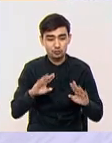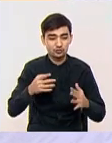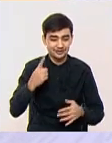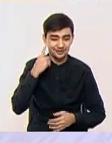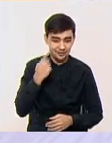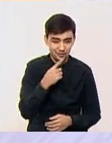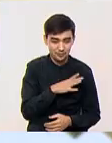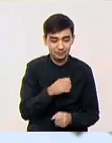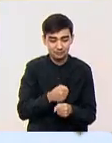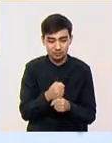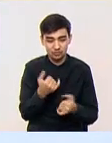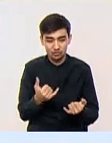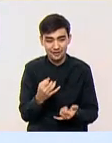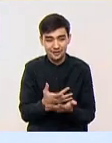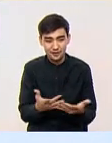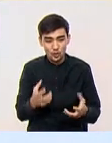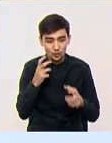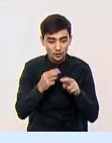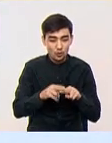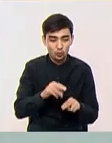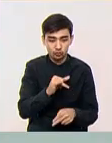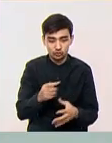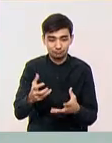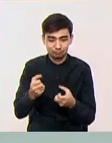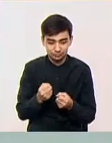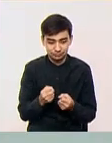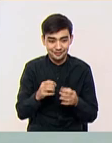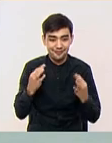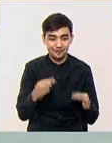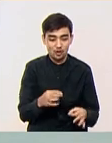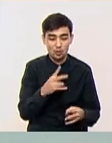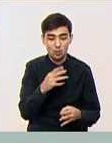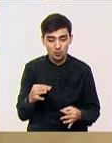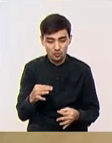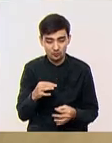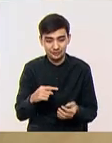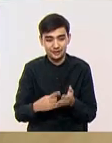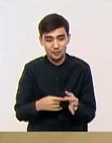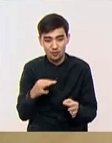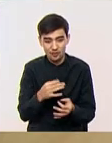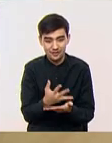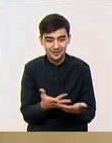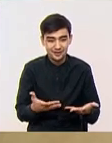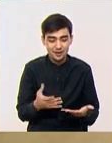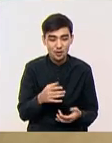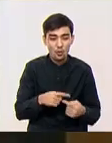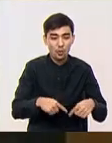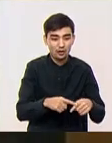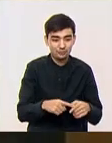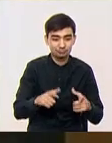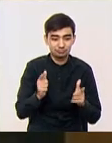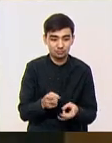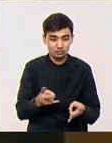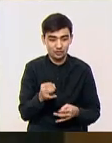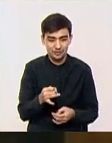ситуации и работают над этим. Некоторые студенты уже получили разрешение. Но из-за того, что процесс требует согласования нескольких органов, это